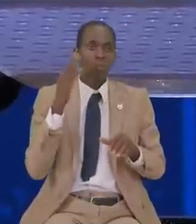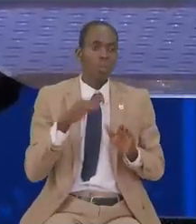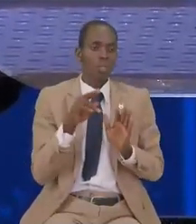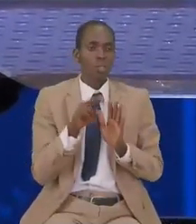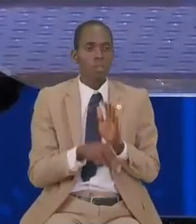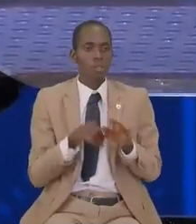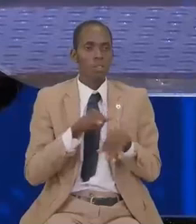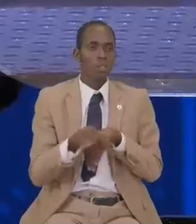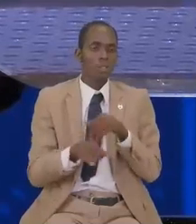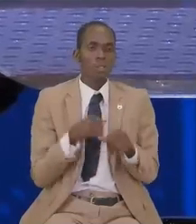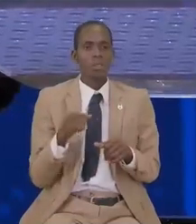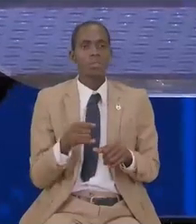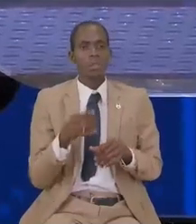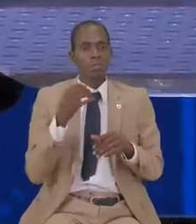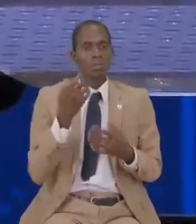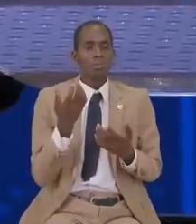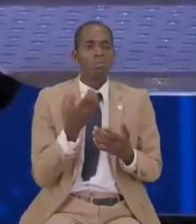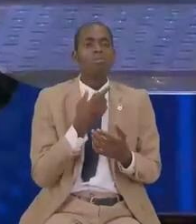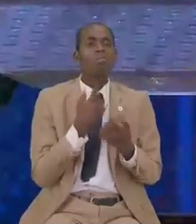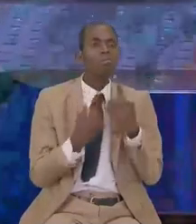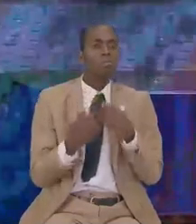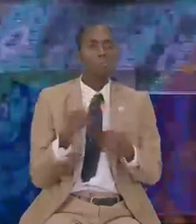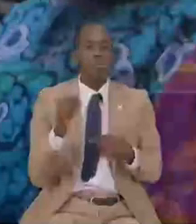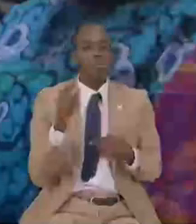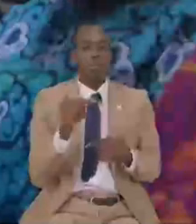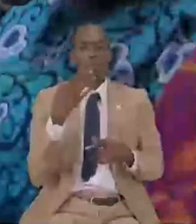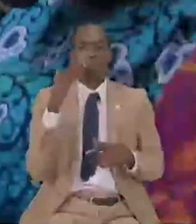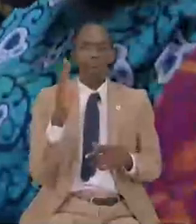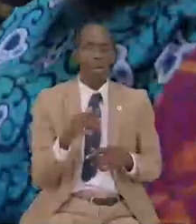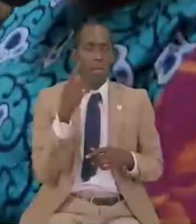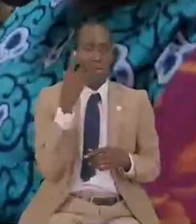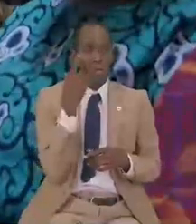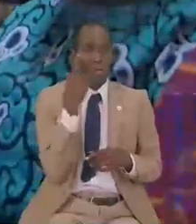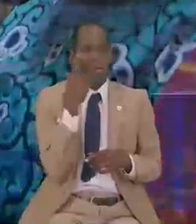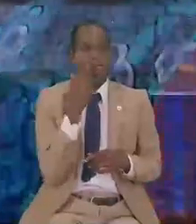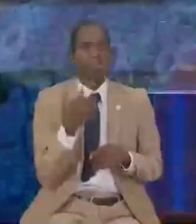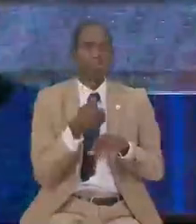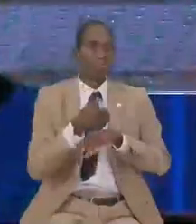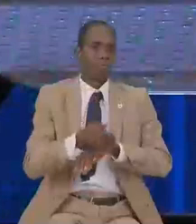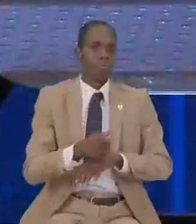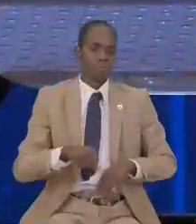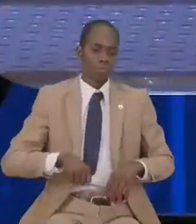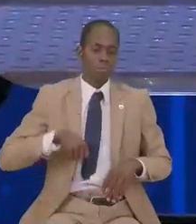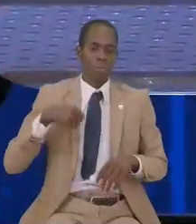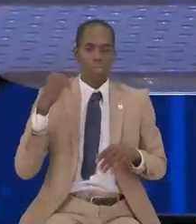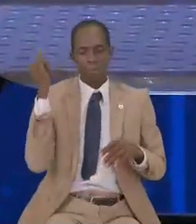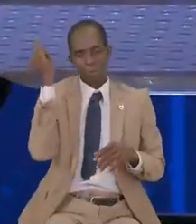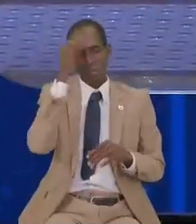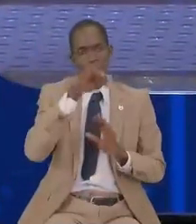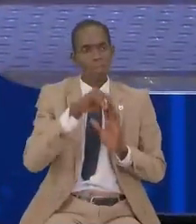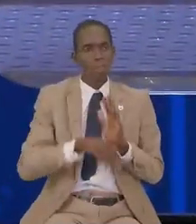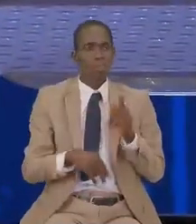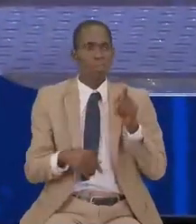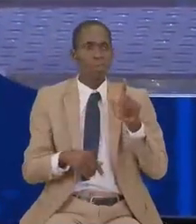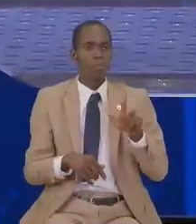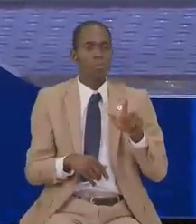le dérèglement, le regard envieux, la calomnie, l'orgueil, la folie.